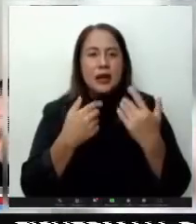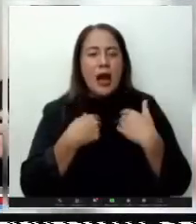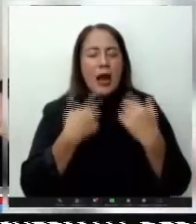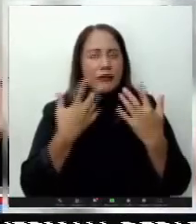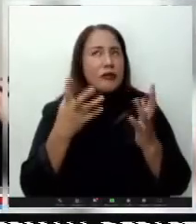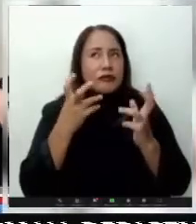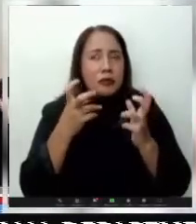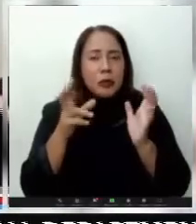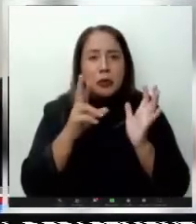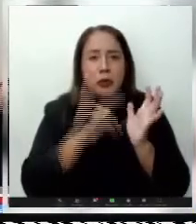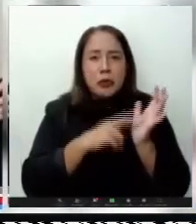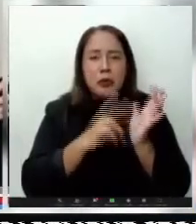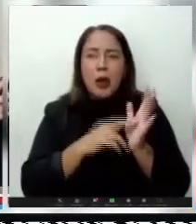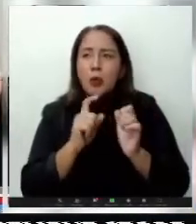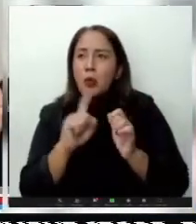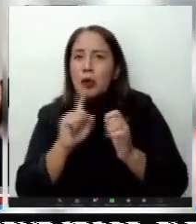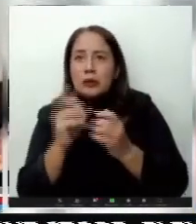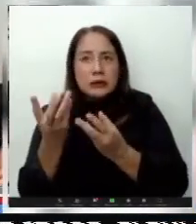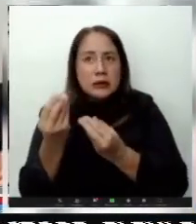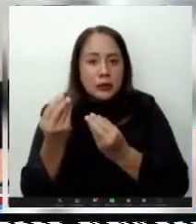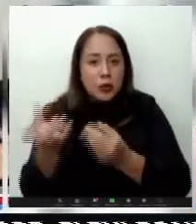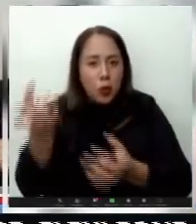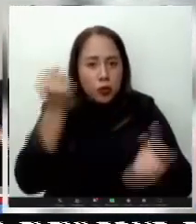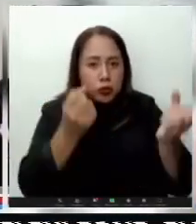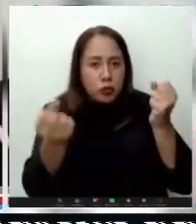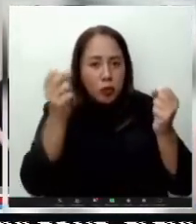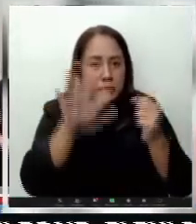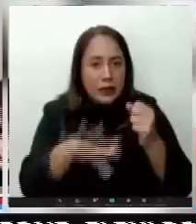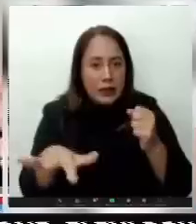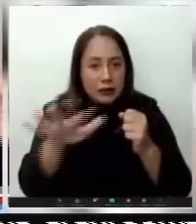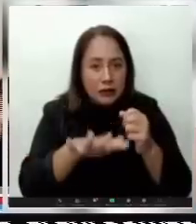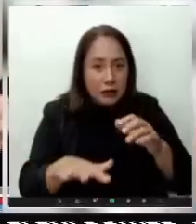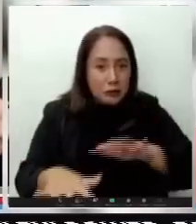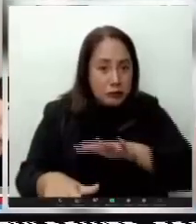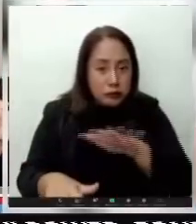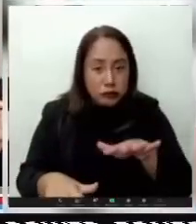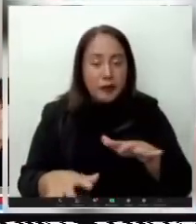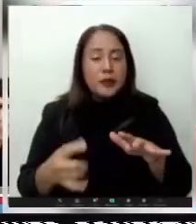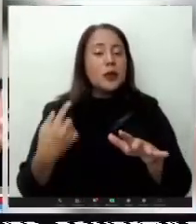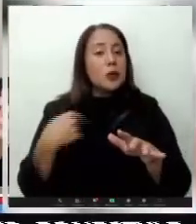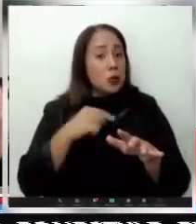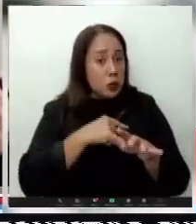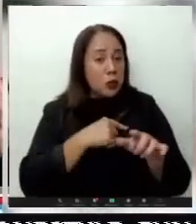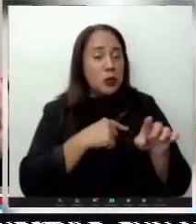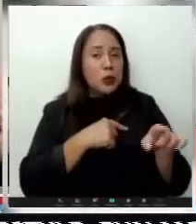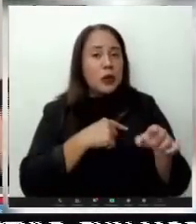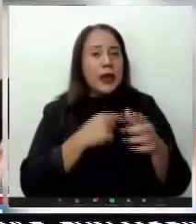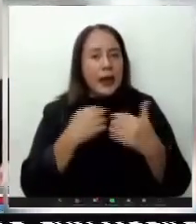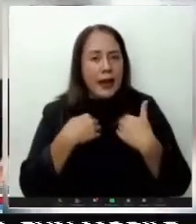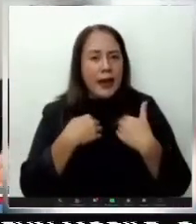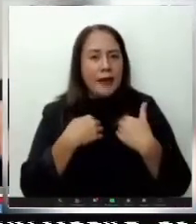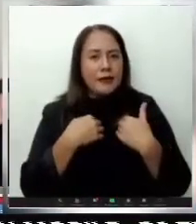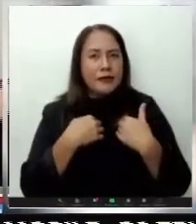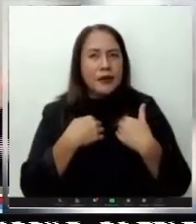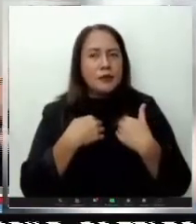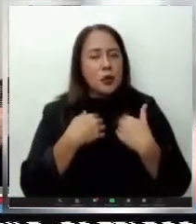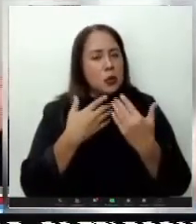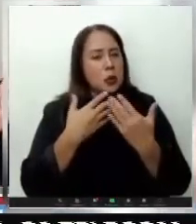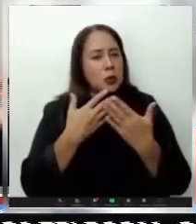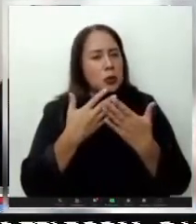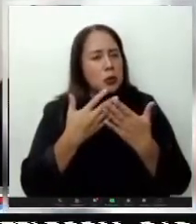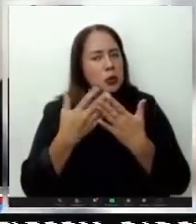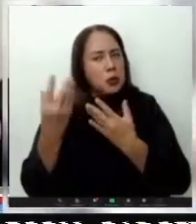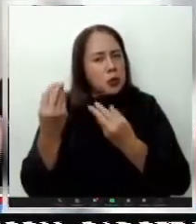they're doing in their respective villages. And so we're hearing good news so far from what we're hearing from the rest